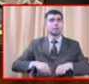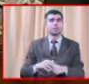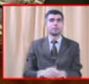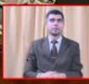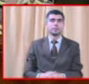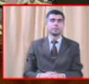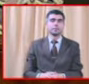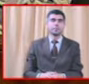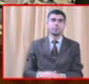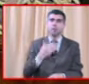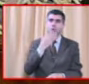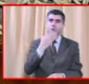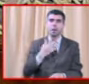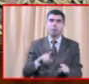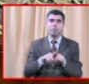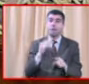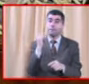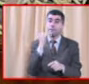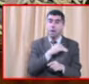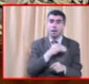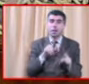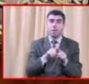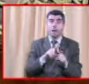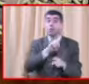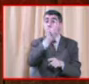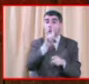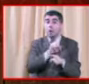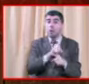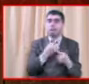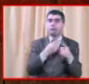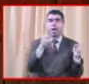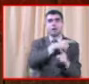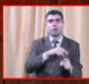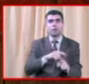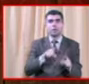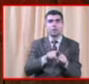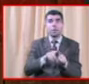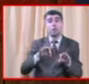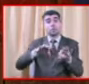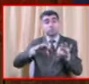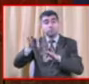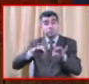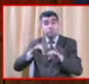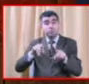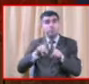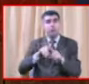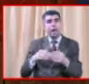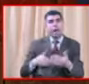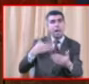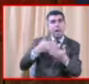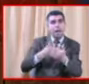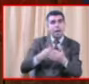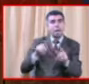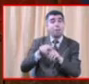تفضل السيد الوزير. شكرا لكم. بسرعه، لان طرحتي واحد عدد ديال الامور، ولا كنتو في استراتيجيه ديال السكن دزتيو للاحداث الاخيره.